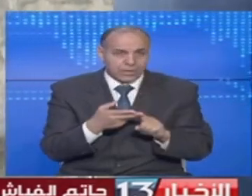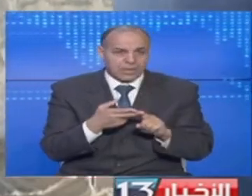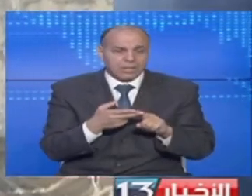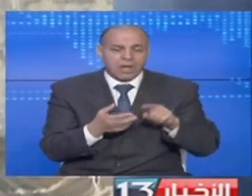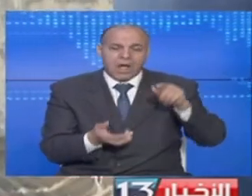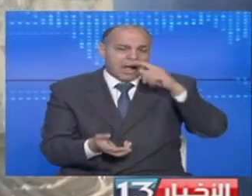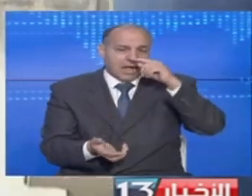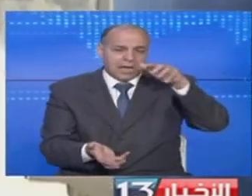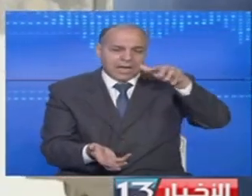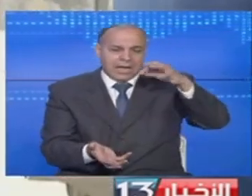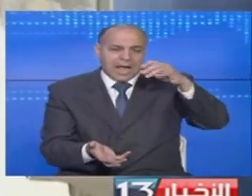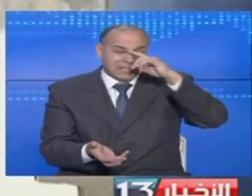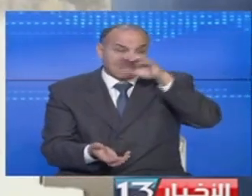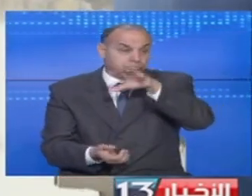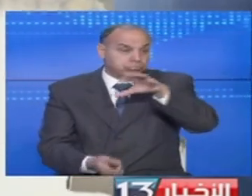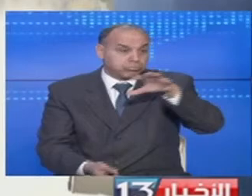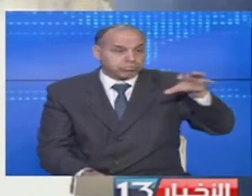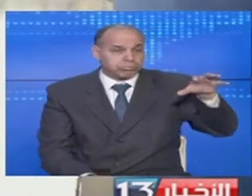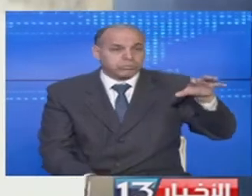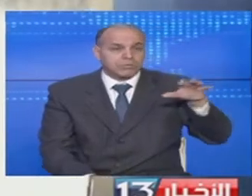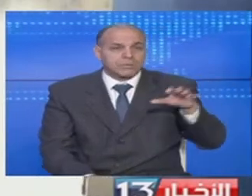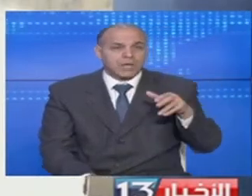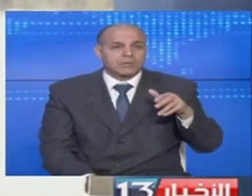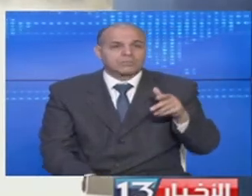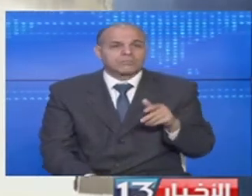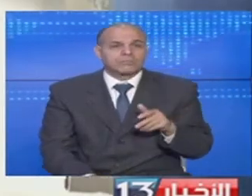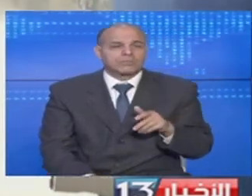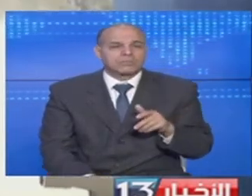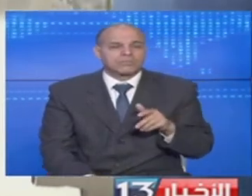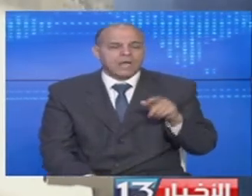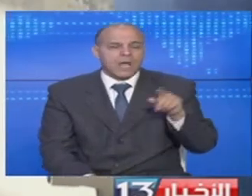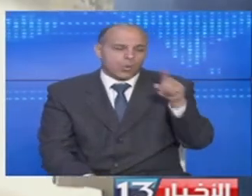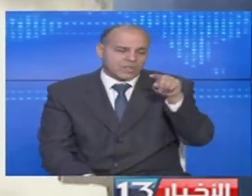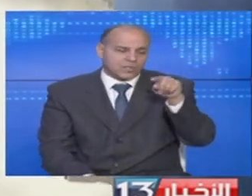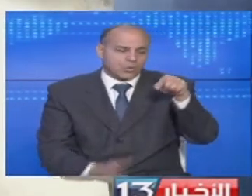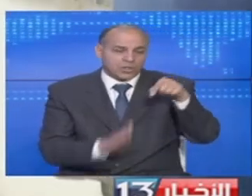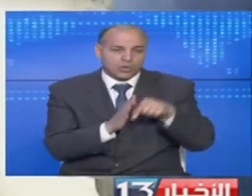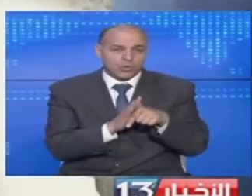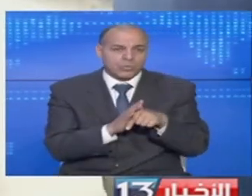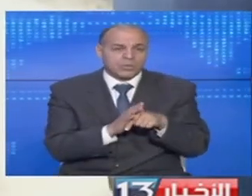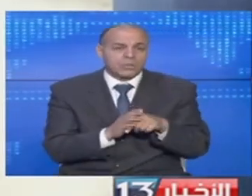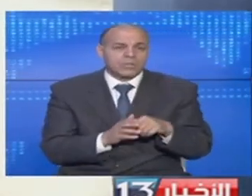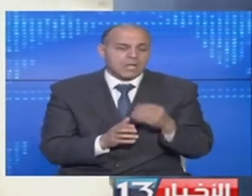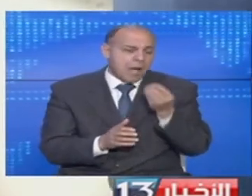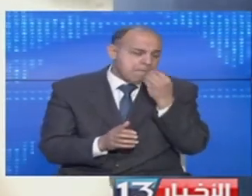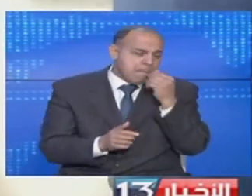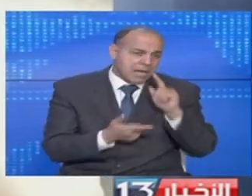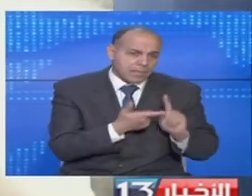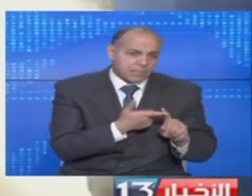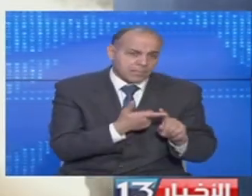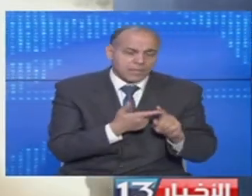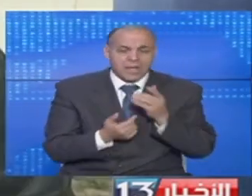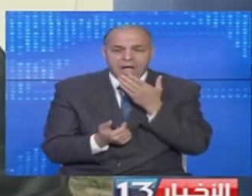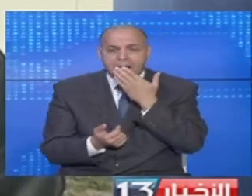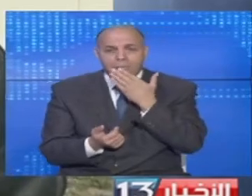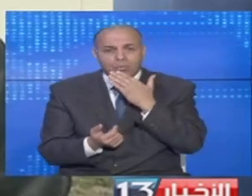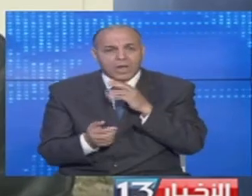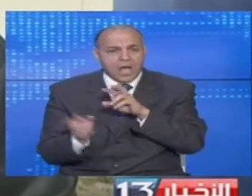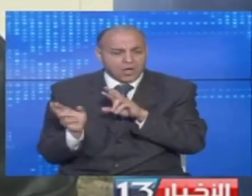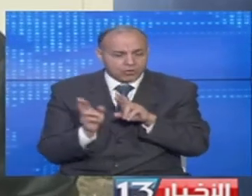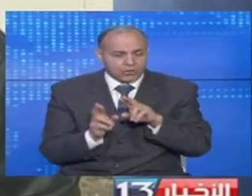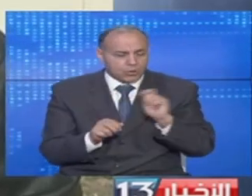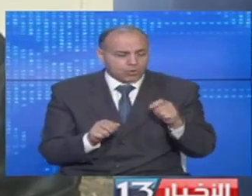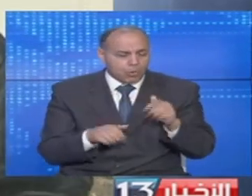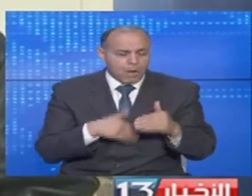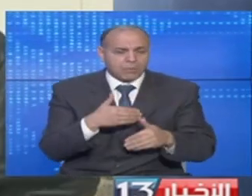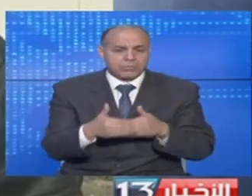تزويد الجهات، خاصة جهات الاستهلاك المعروفة في الوسط والجنوب من مادة الشعير العلفي، والحمد لله اللي رجع النسق